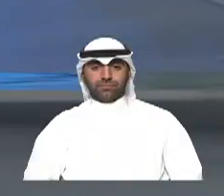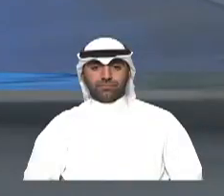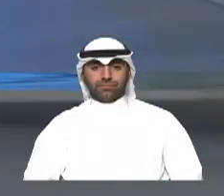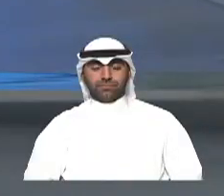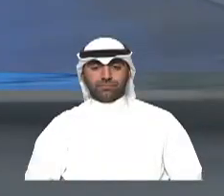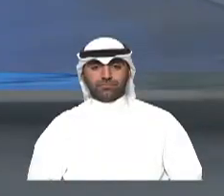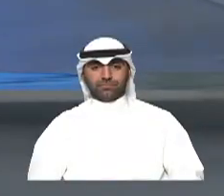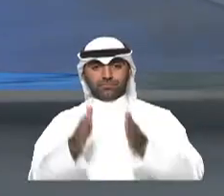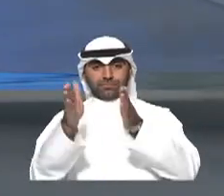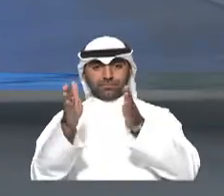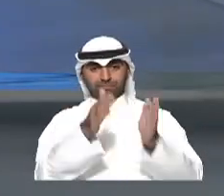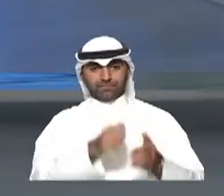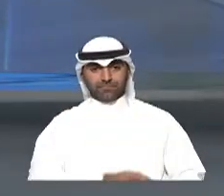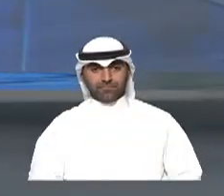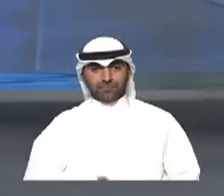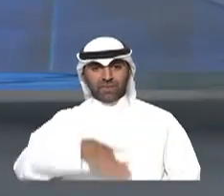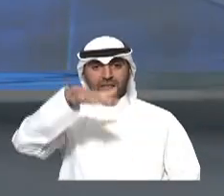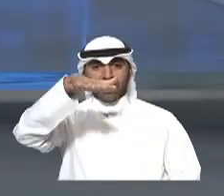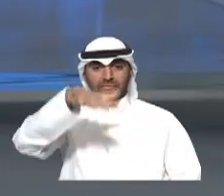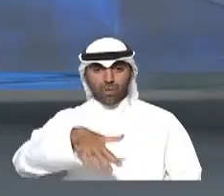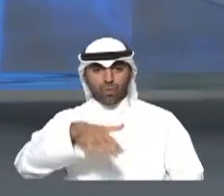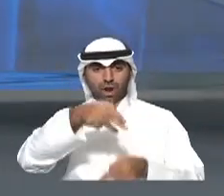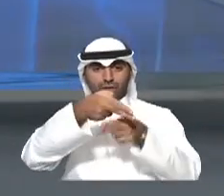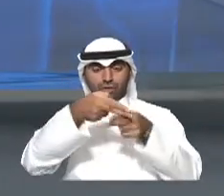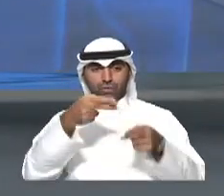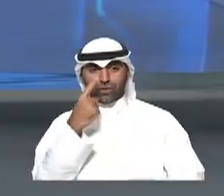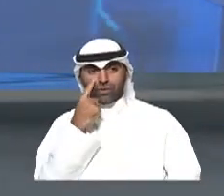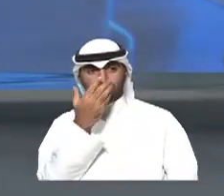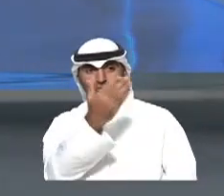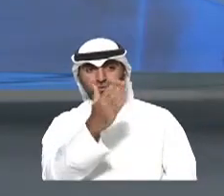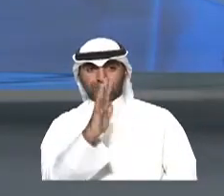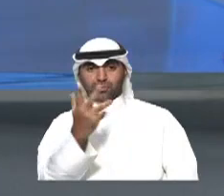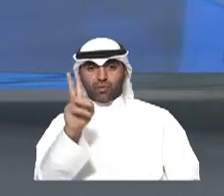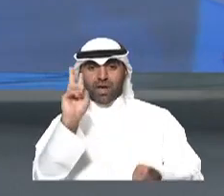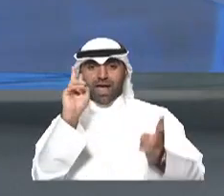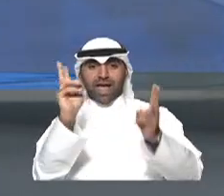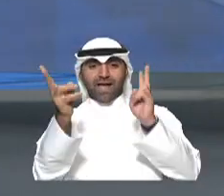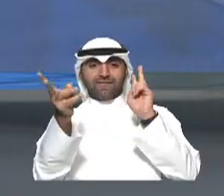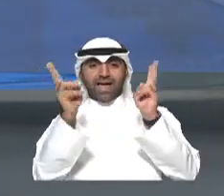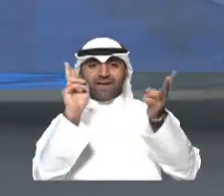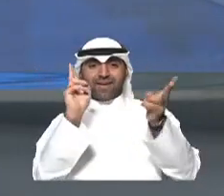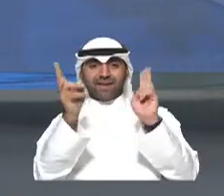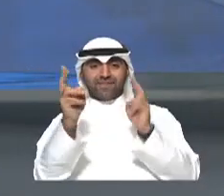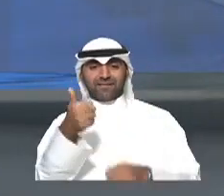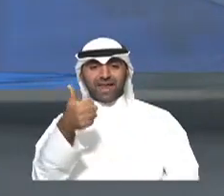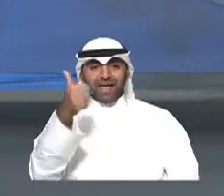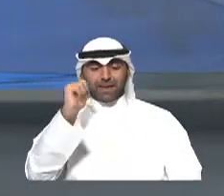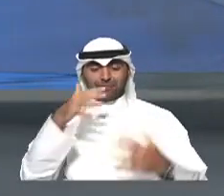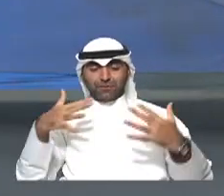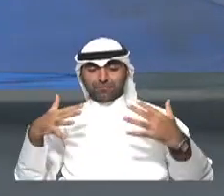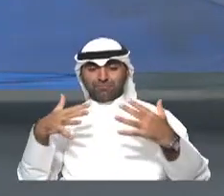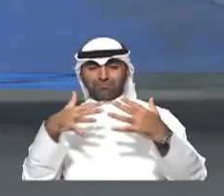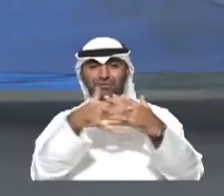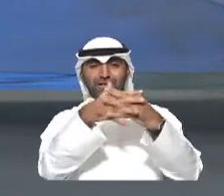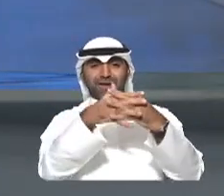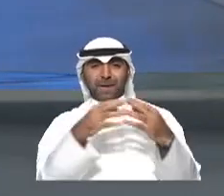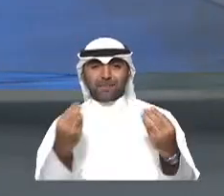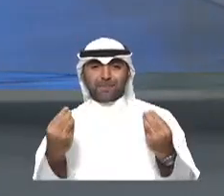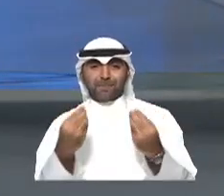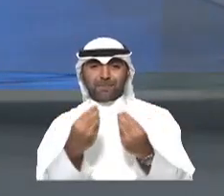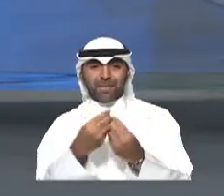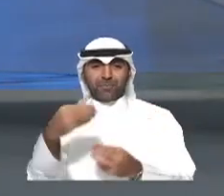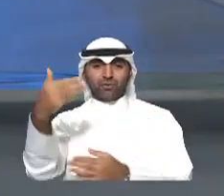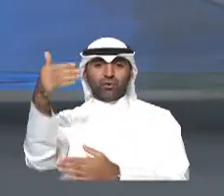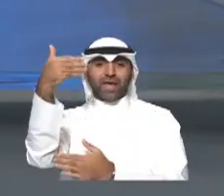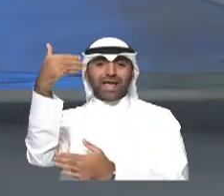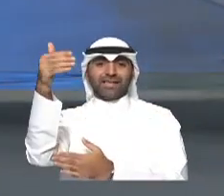شاركت دولة الكويت في حفل الاستقبال الذي أقامته سفارة سلطنة عمان لدى البلاد بمناسبة اليوم الوطني